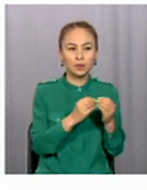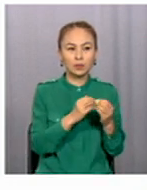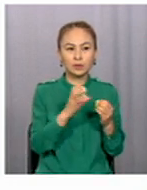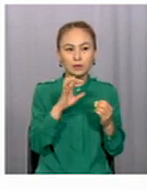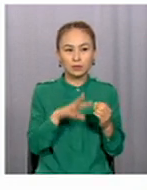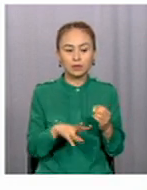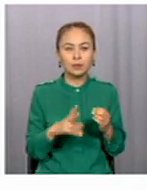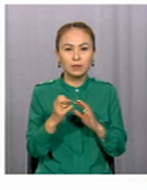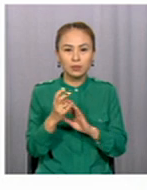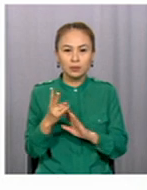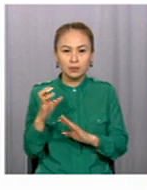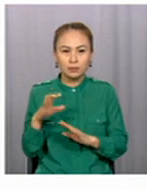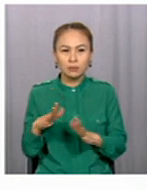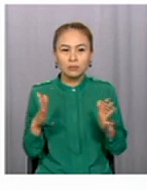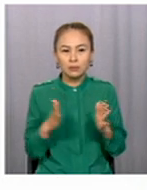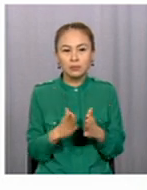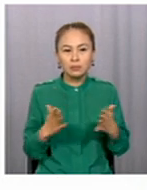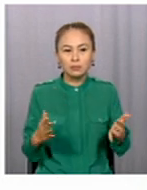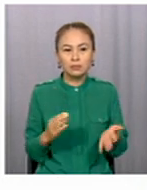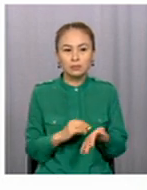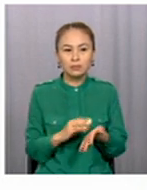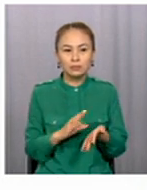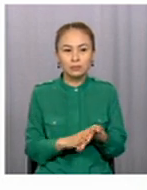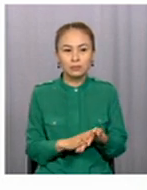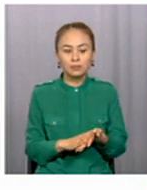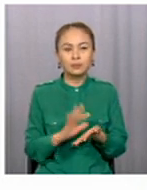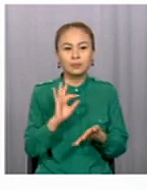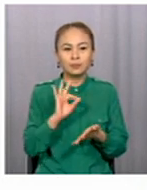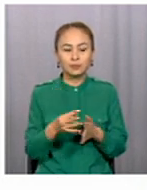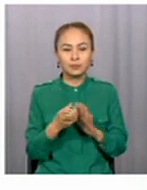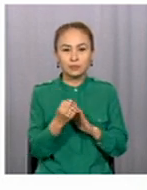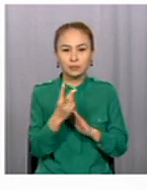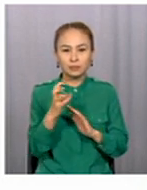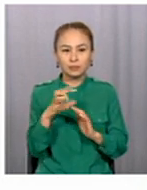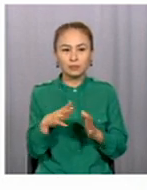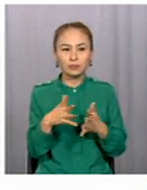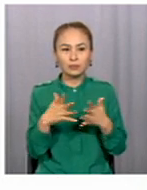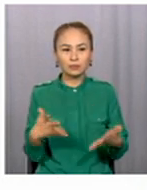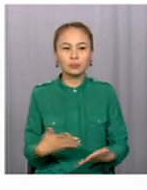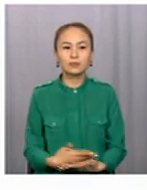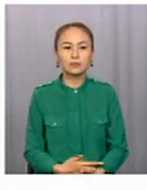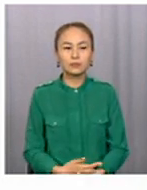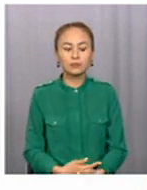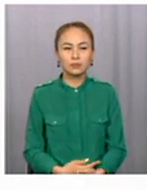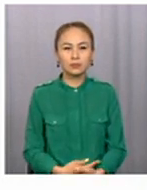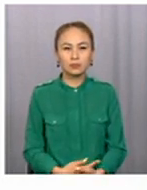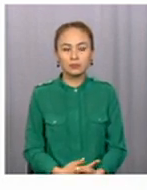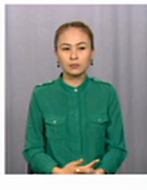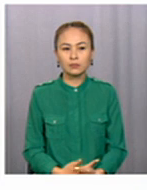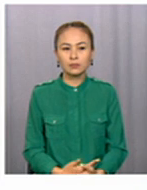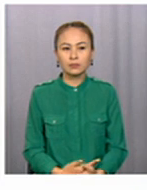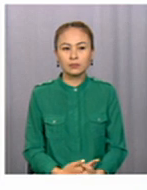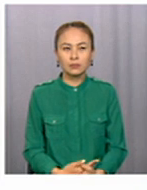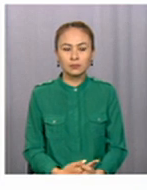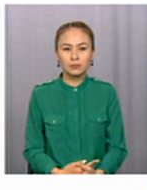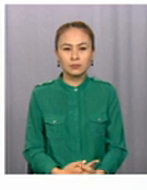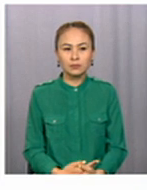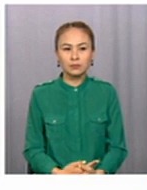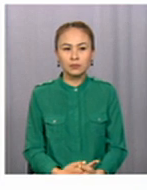бе әлде артық па? Дұрыс айтасындар, 10 сантиметр 12 сантиметрден кем.